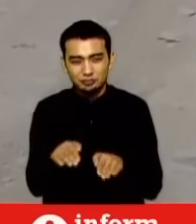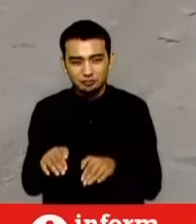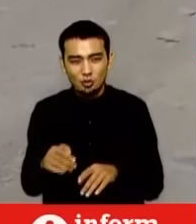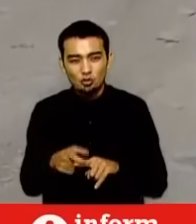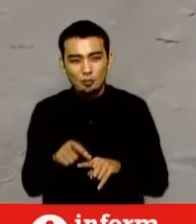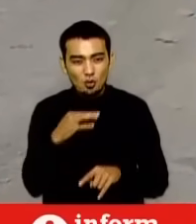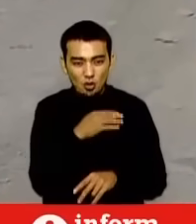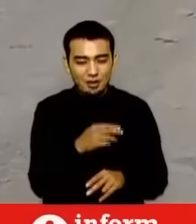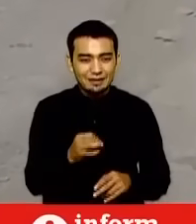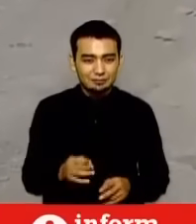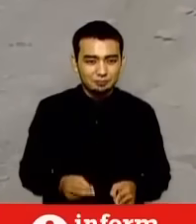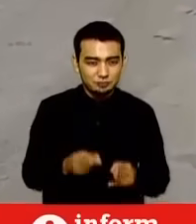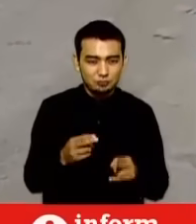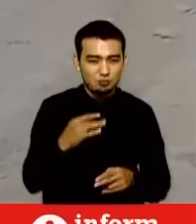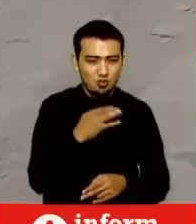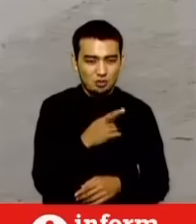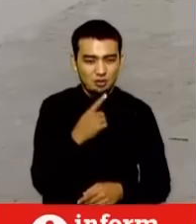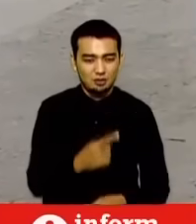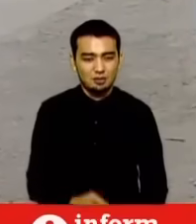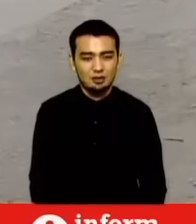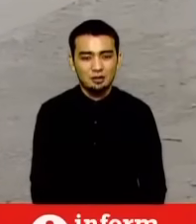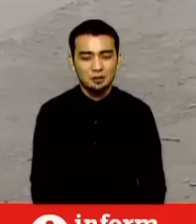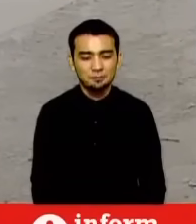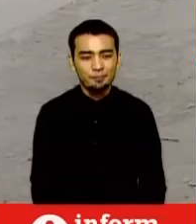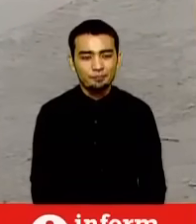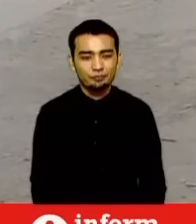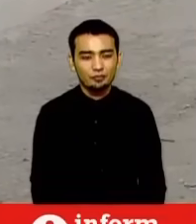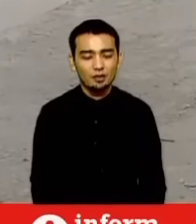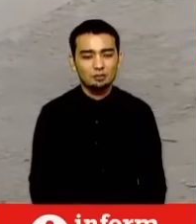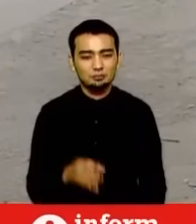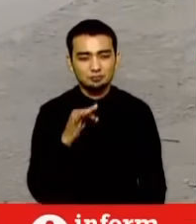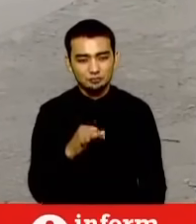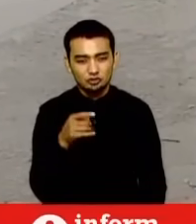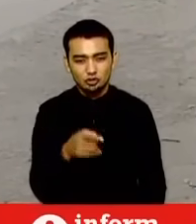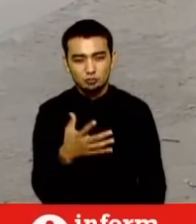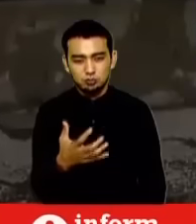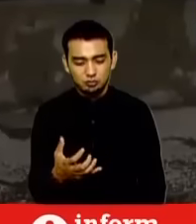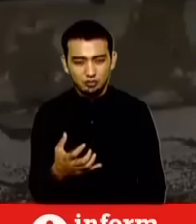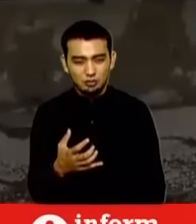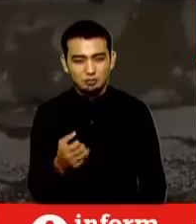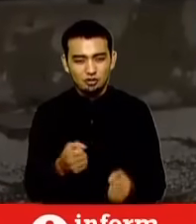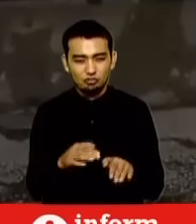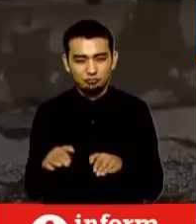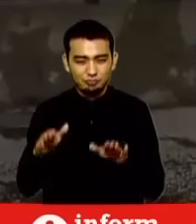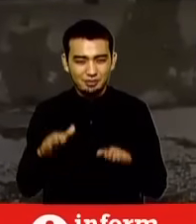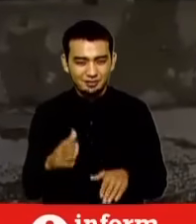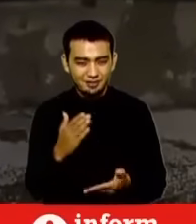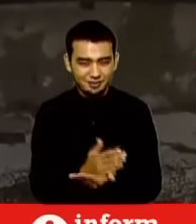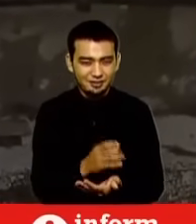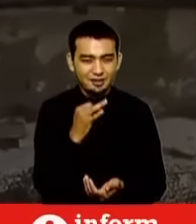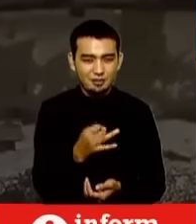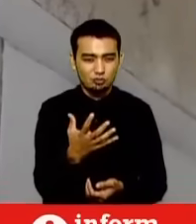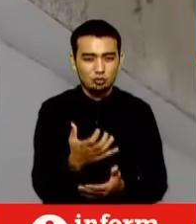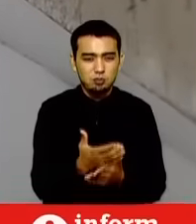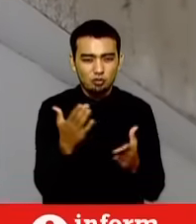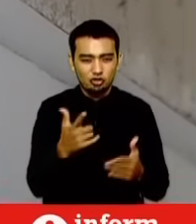көбеюінен қылмыс та артып отыр дейді. Аймақта қазір 1500 көлік жай бар. Биыл қала көркін кетіріп тұрған 500-ден аса